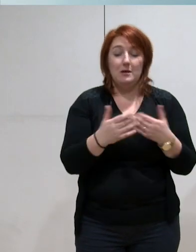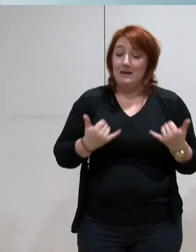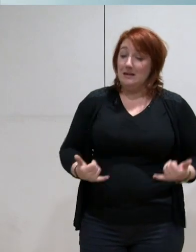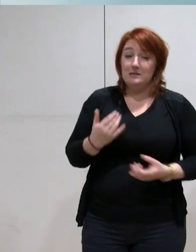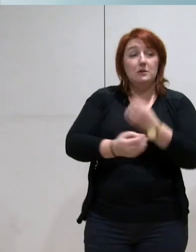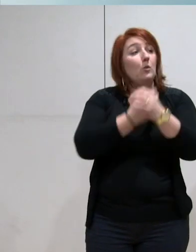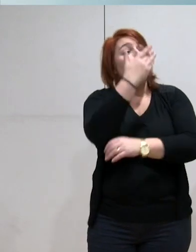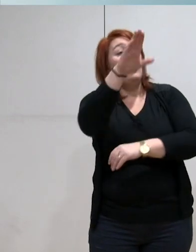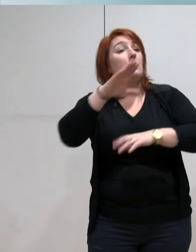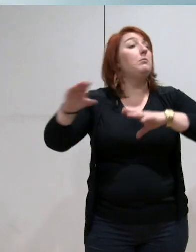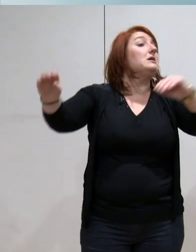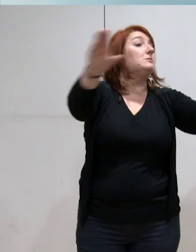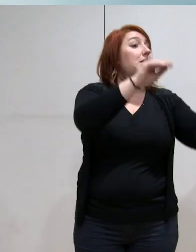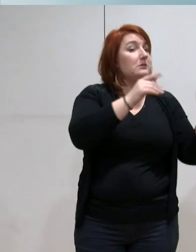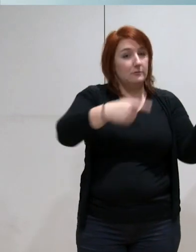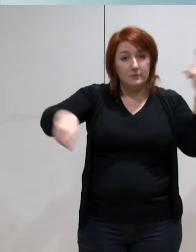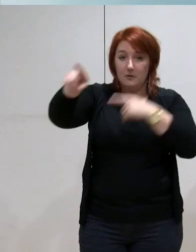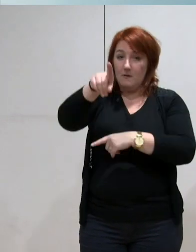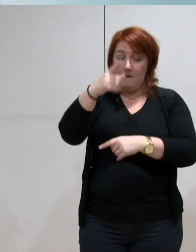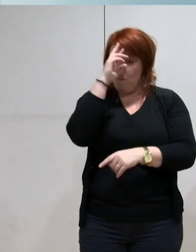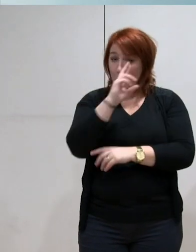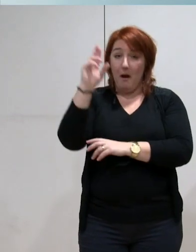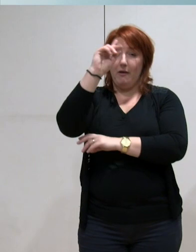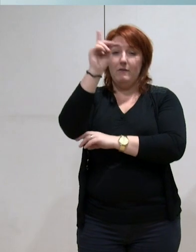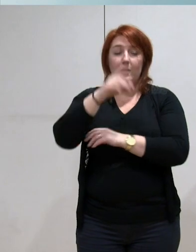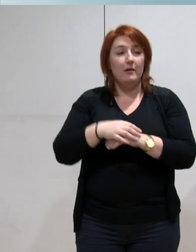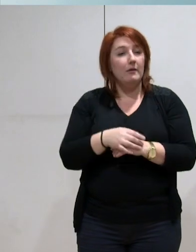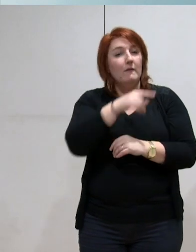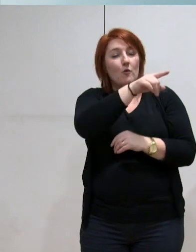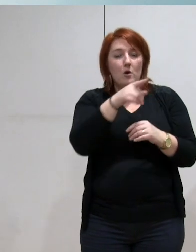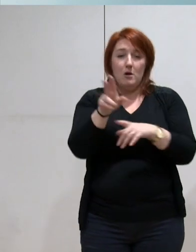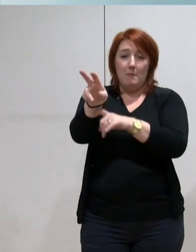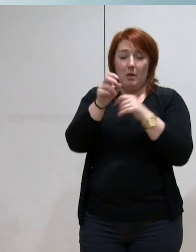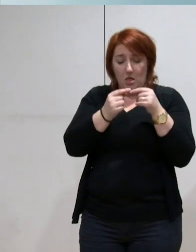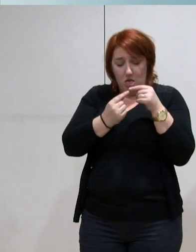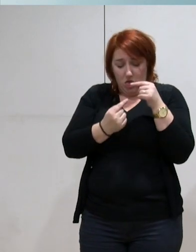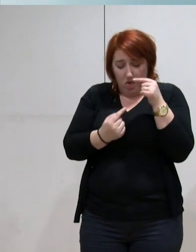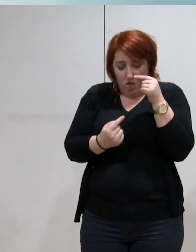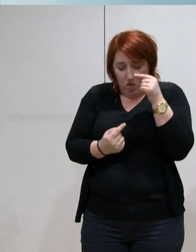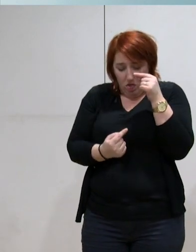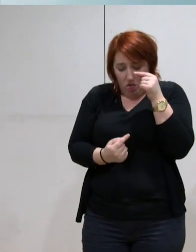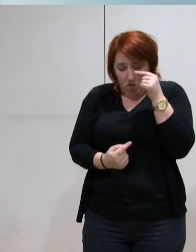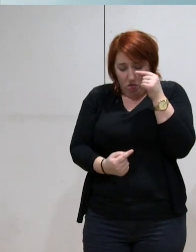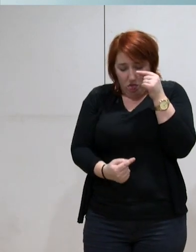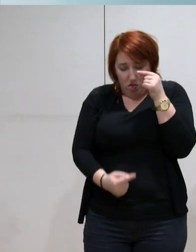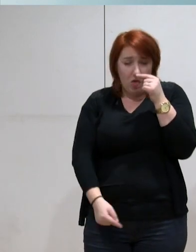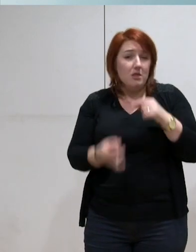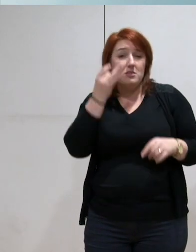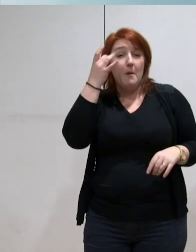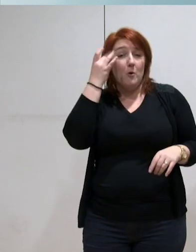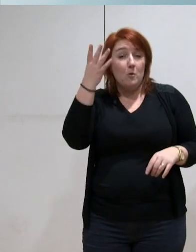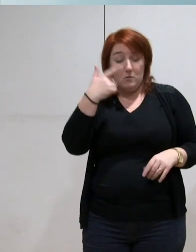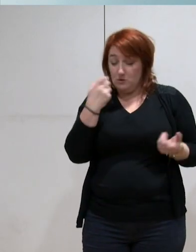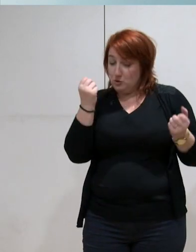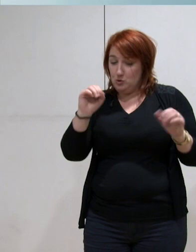doit s'y tromper endetté comme vous le faites de manière irraisonnée et incontrôlée la dette de notre ville ce sont demain en effet des services